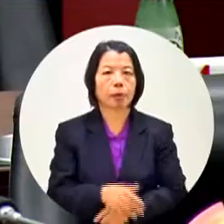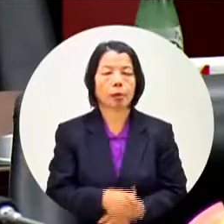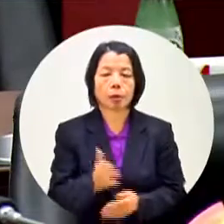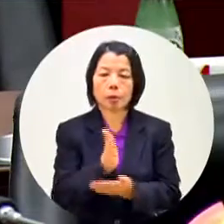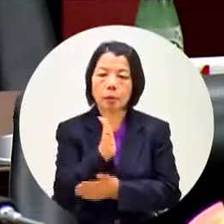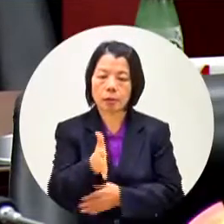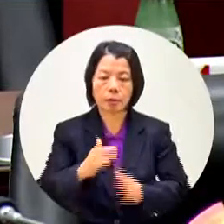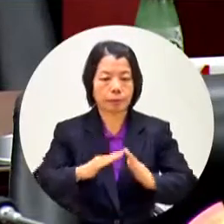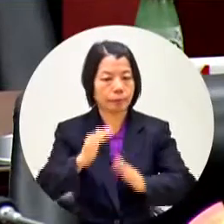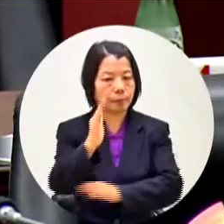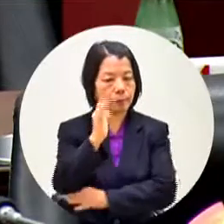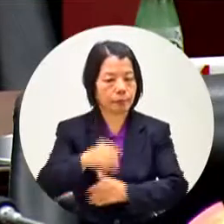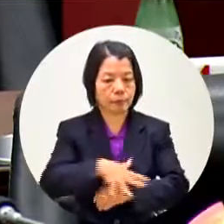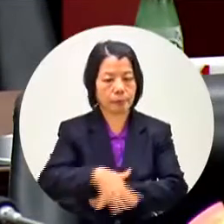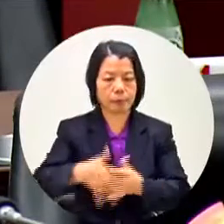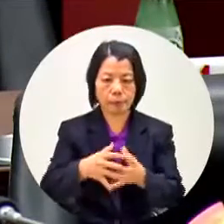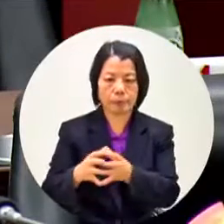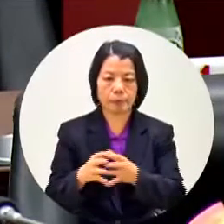府团队。